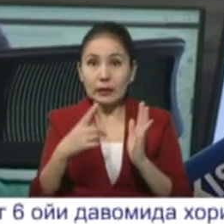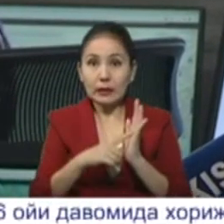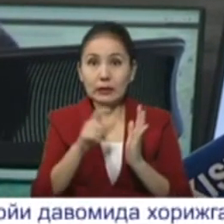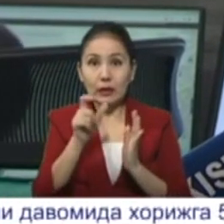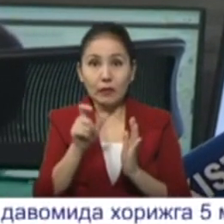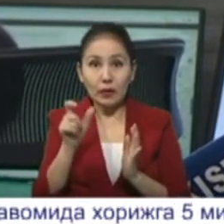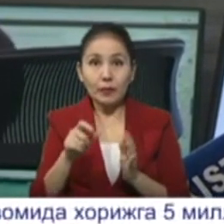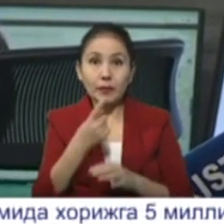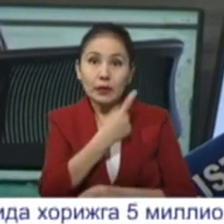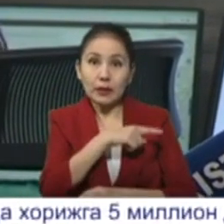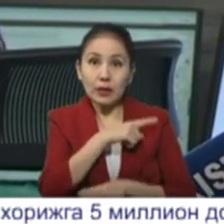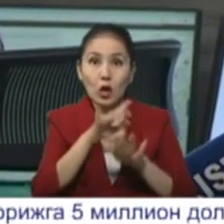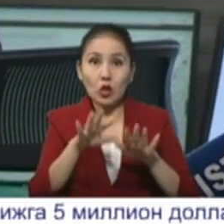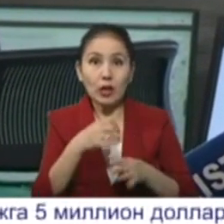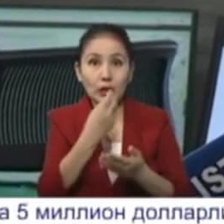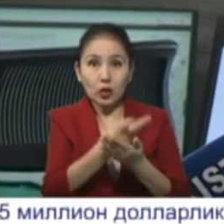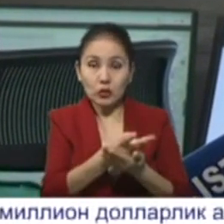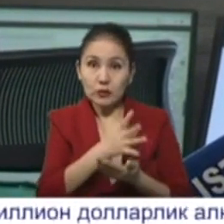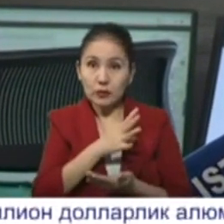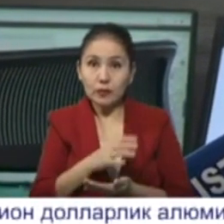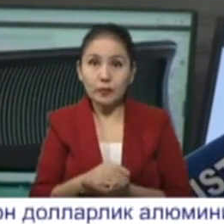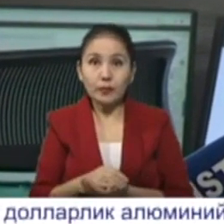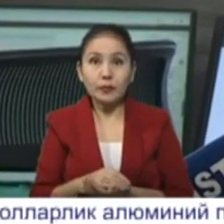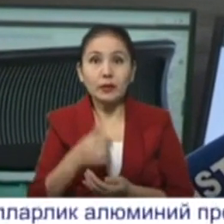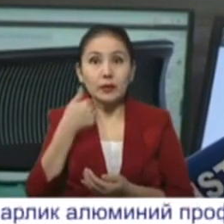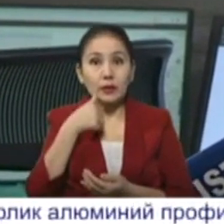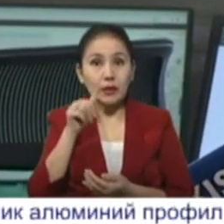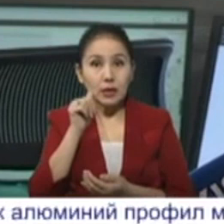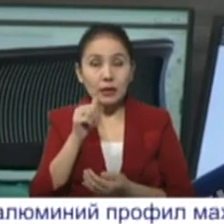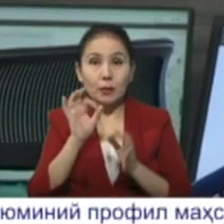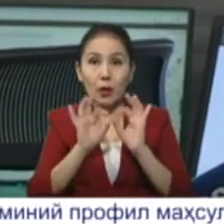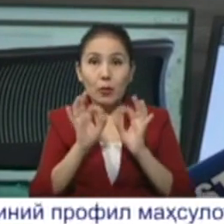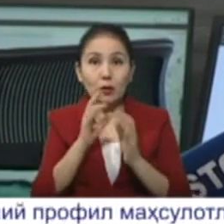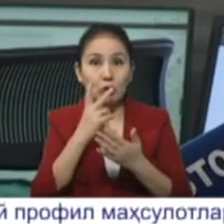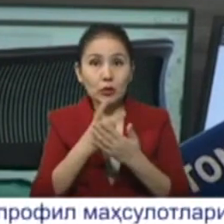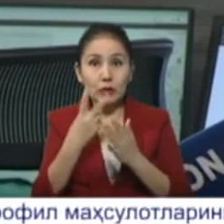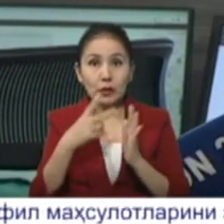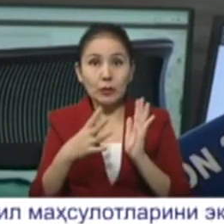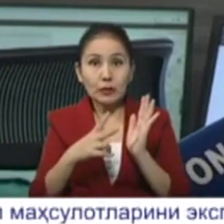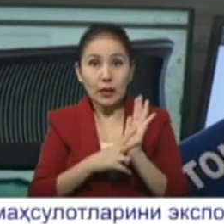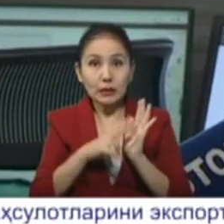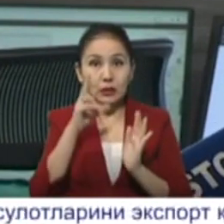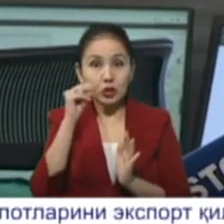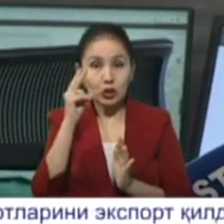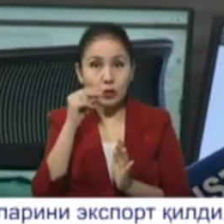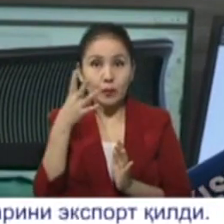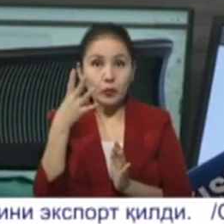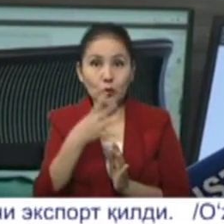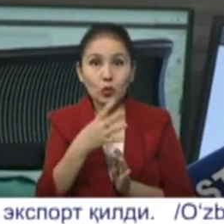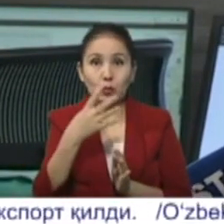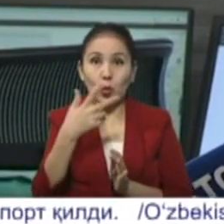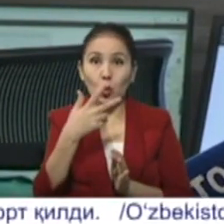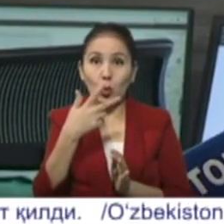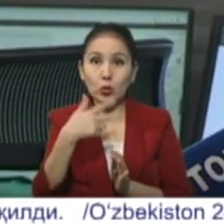биз касалхоналарга олиб бориб ётқиздик. Кечаги маълумотларни кўрадиган бўлсак, яъни 28-числода 4031